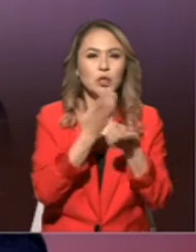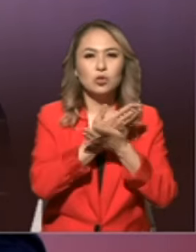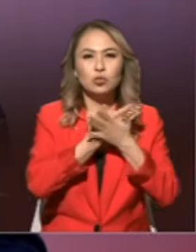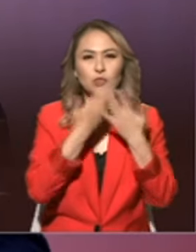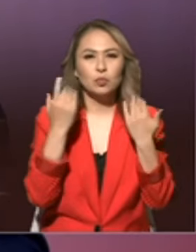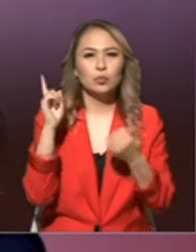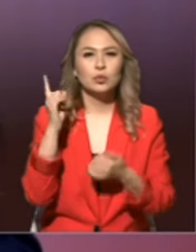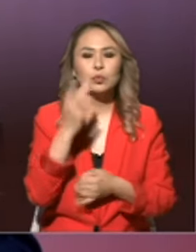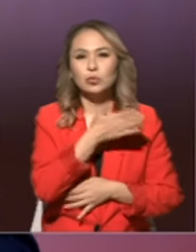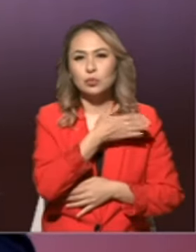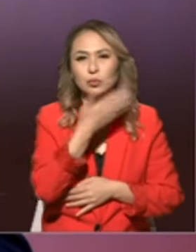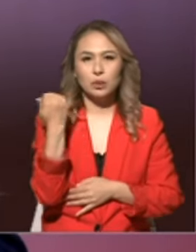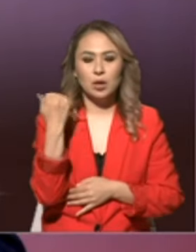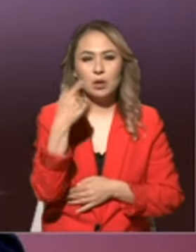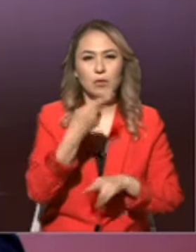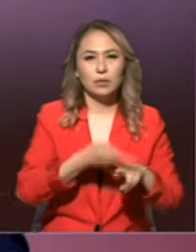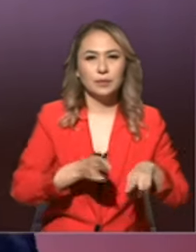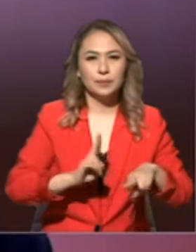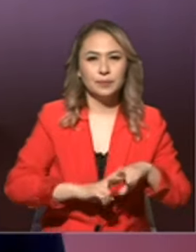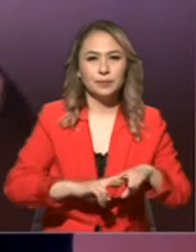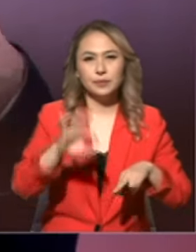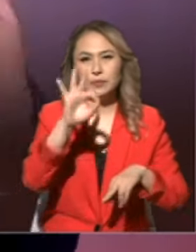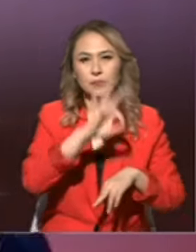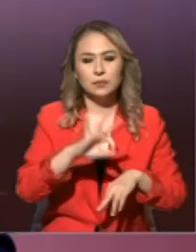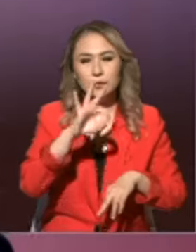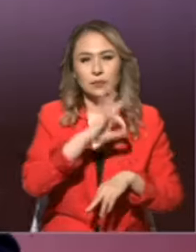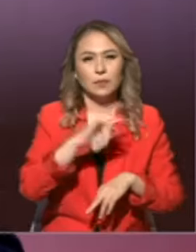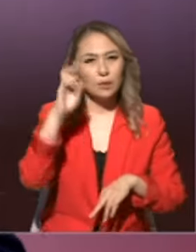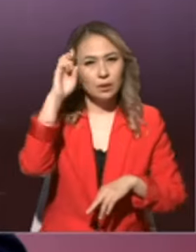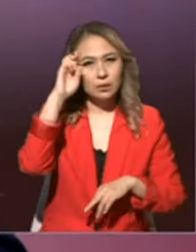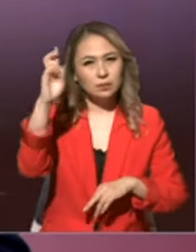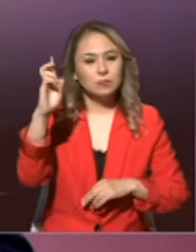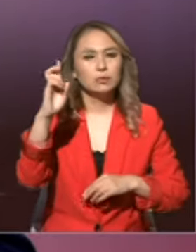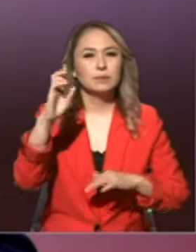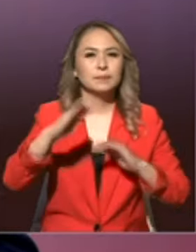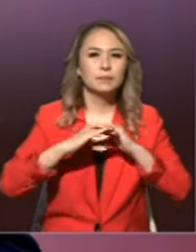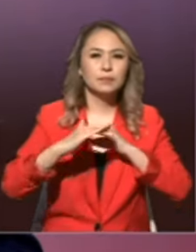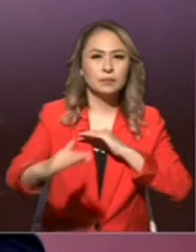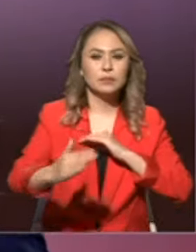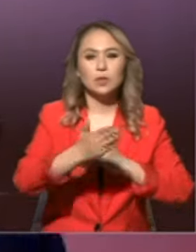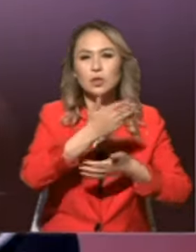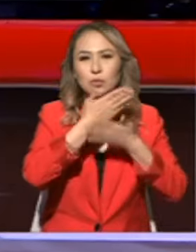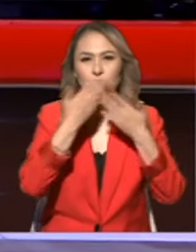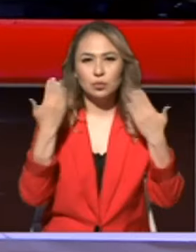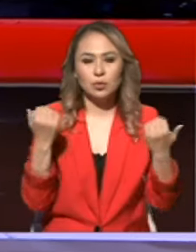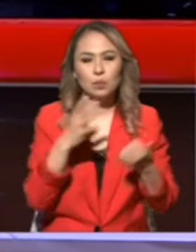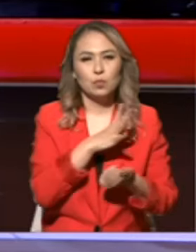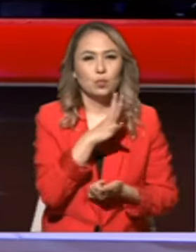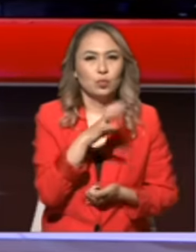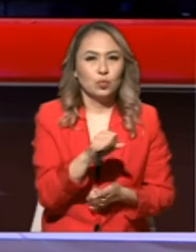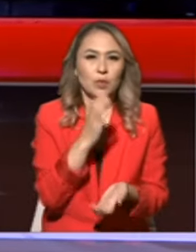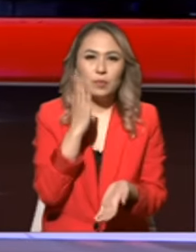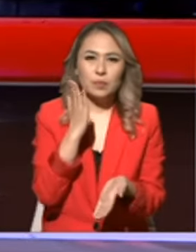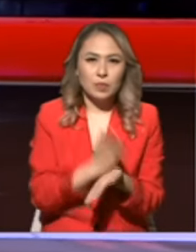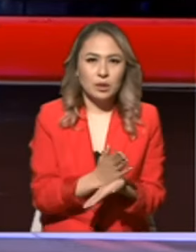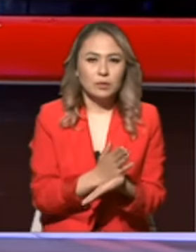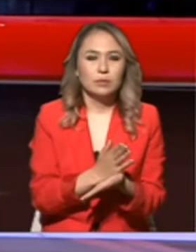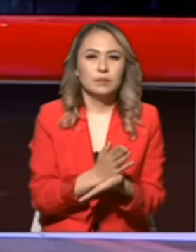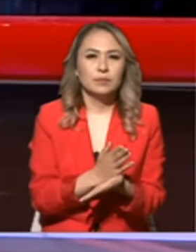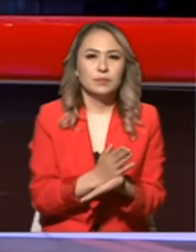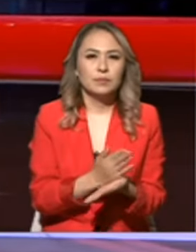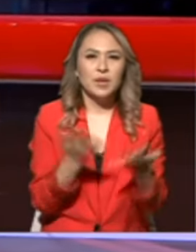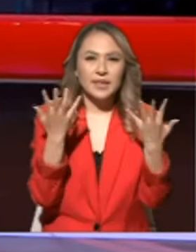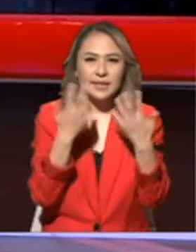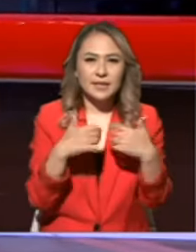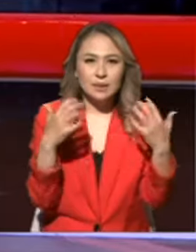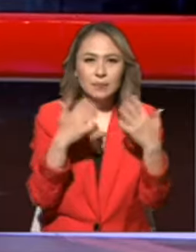Оның неге жоқтығы себебі ол туралы мемлекеттік мекемелерде де зерттеу жүргізбеген, мүмкін ол зерттеулер бар шығар. Ол зерттеу емес,